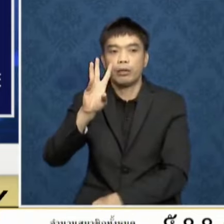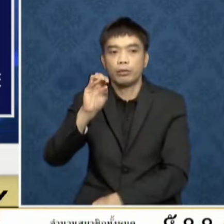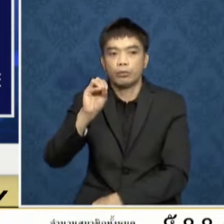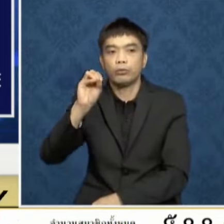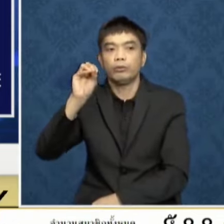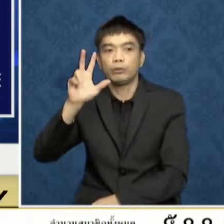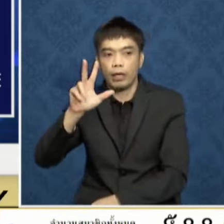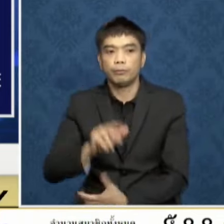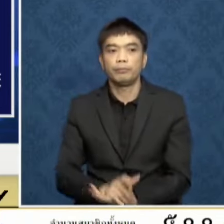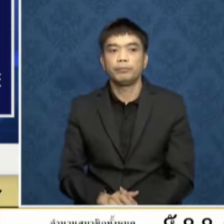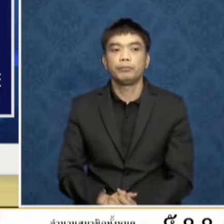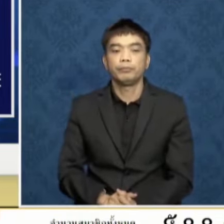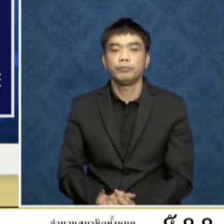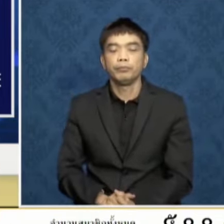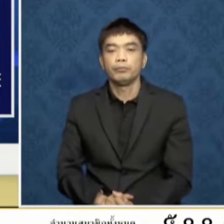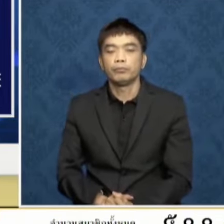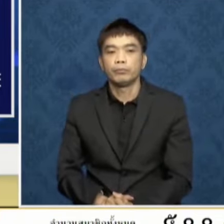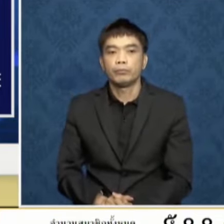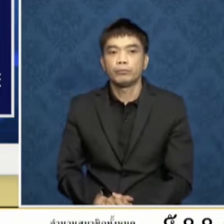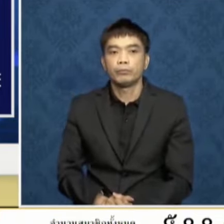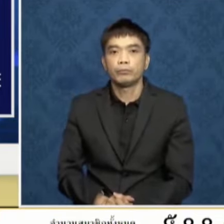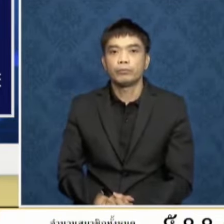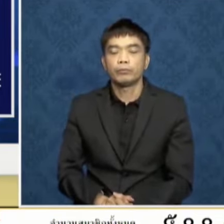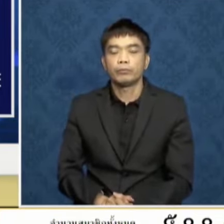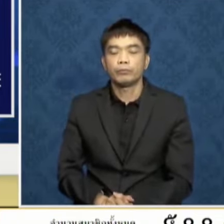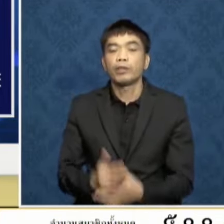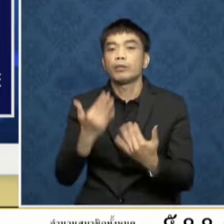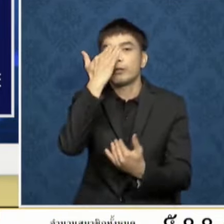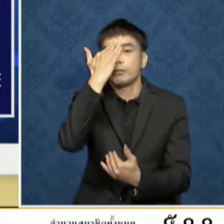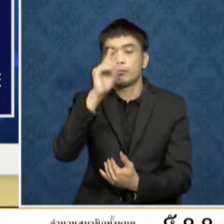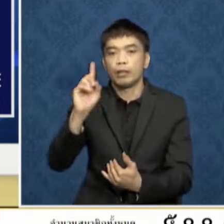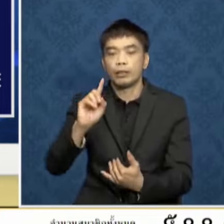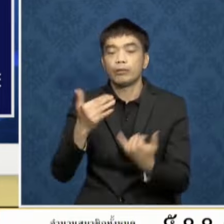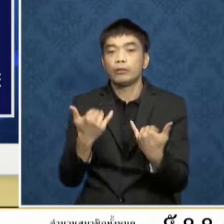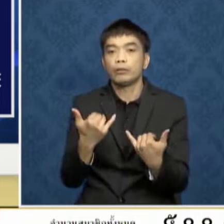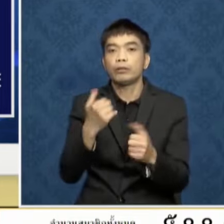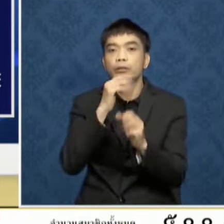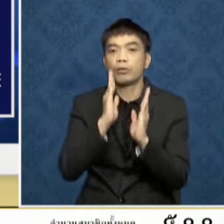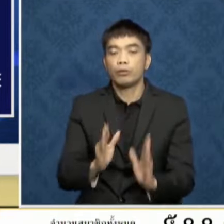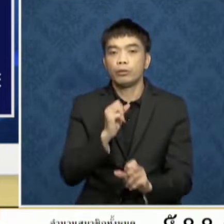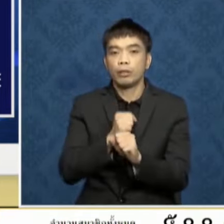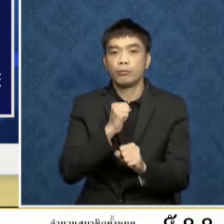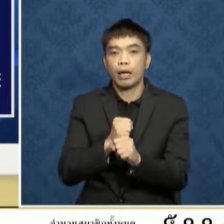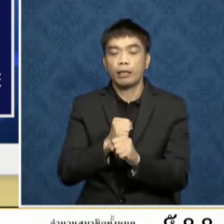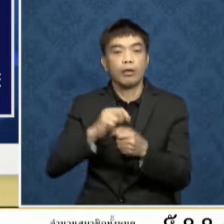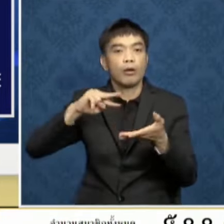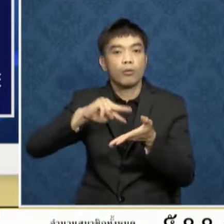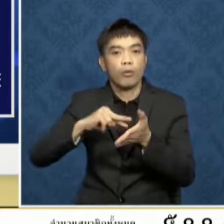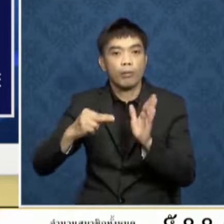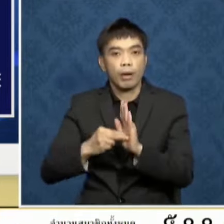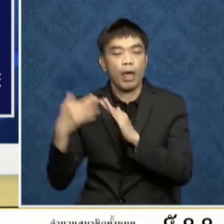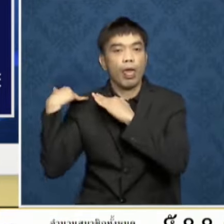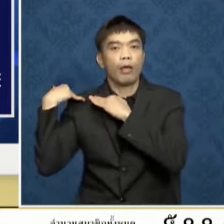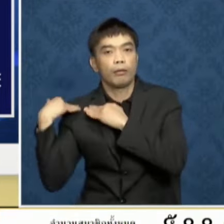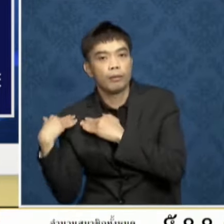2603นั่นก็หมายความว่าแรงงานเหล่านี้ก็จะต้องกลายเป็น the Bค่ะ The Bagนี่หมายถึงแบก